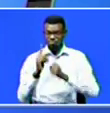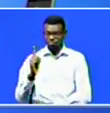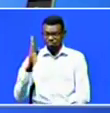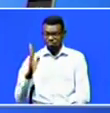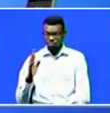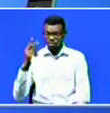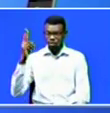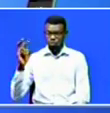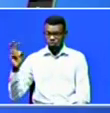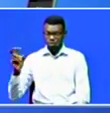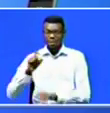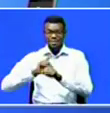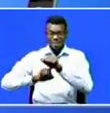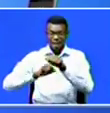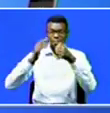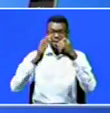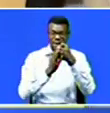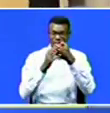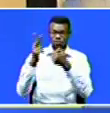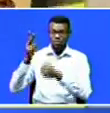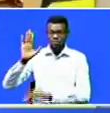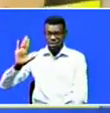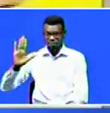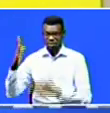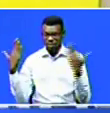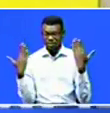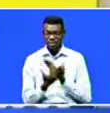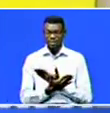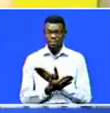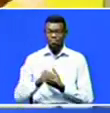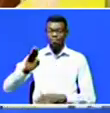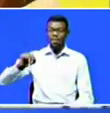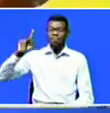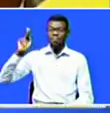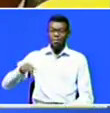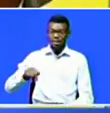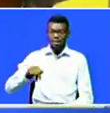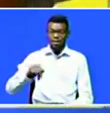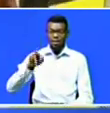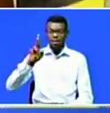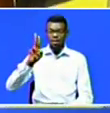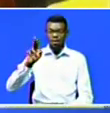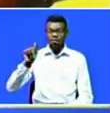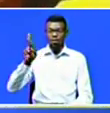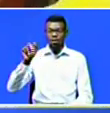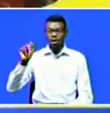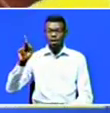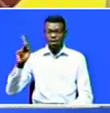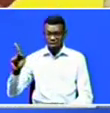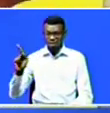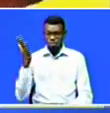2020 at 9:25 p.m. Mbunge wa Ruaraka Tom Kajwang aliongoza kiapo hicho na Miguna